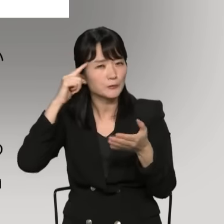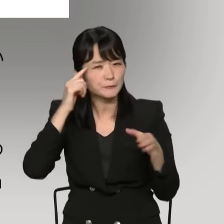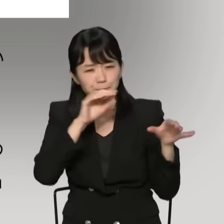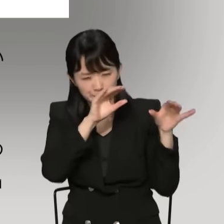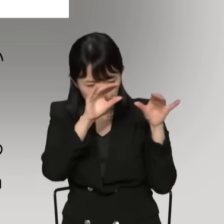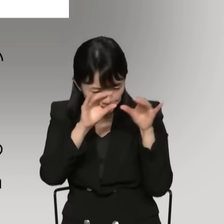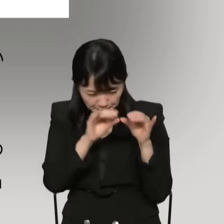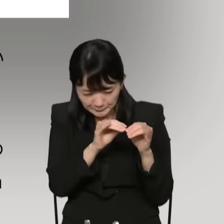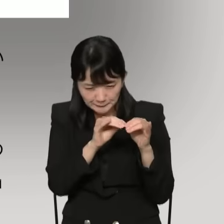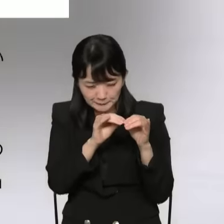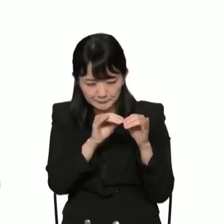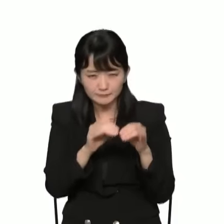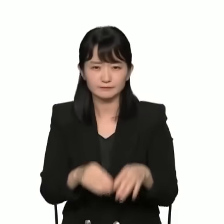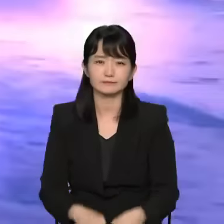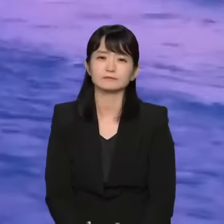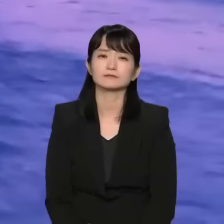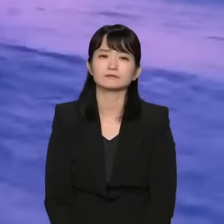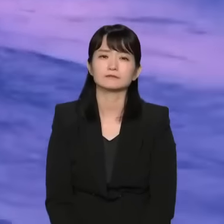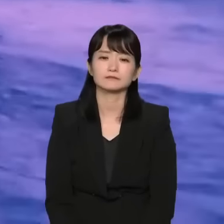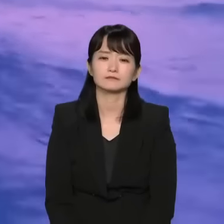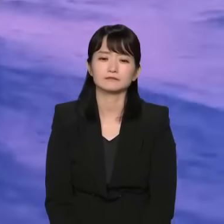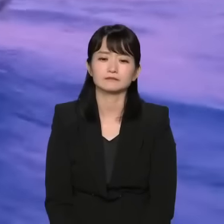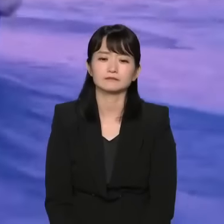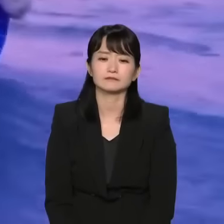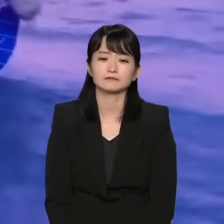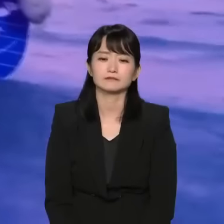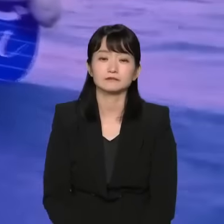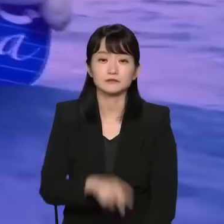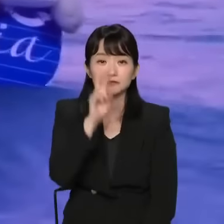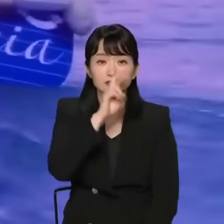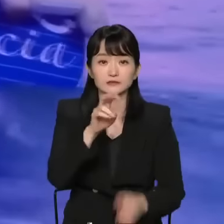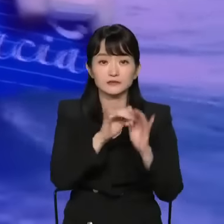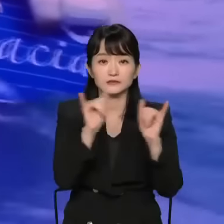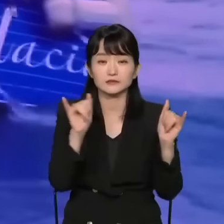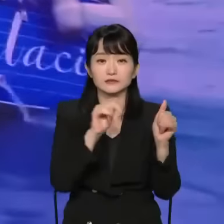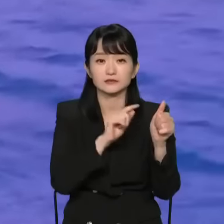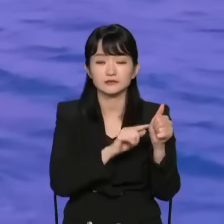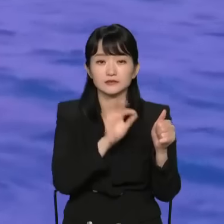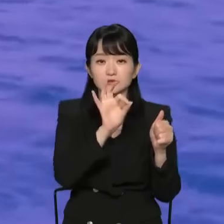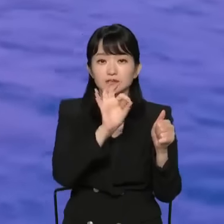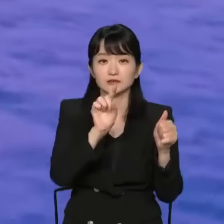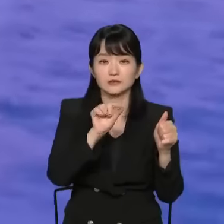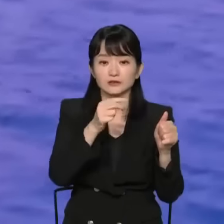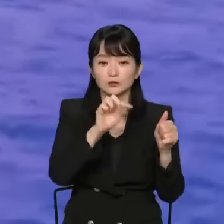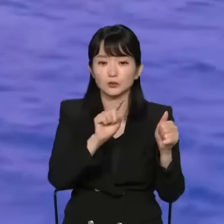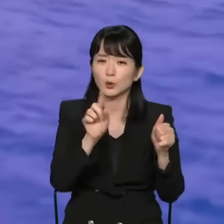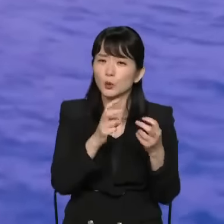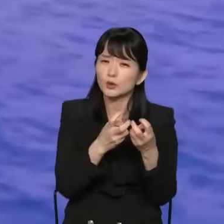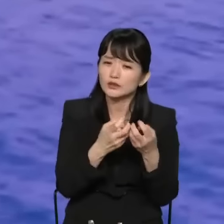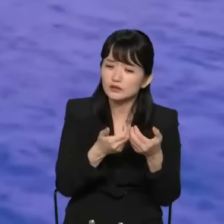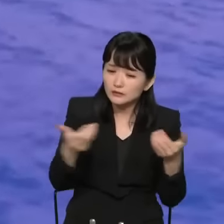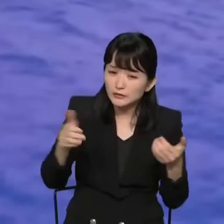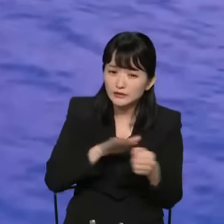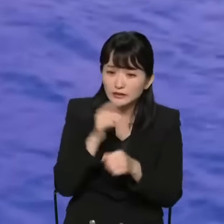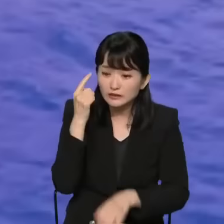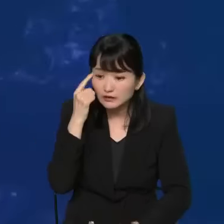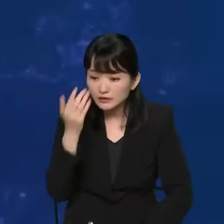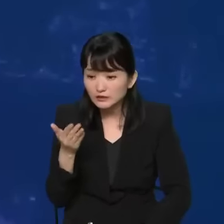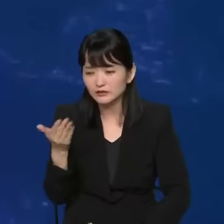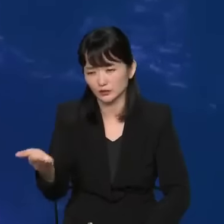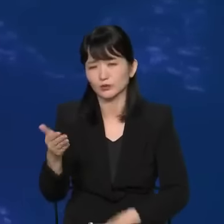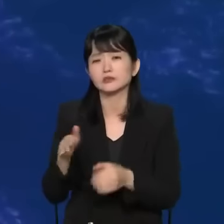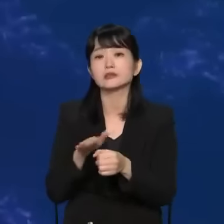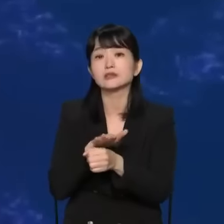얻을 것이라고 전망했습니다. 가수 악동뮤지션의 노래 어떻게 이별까지 사랑하겠어 널 사랑하는